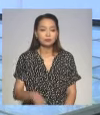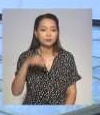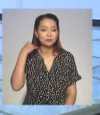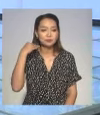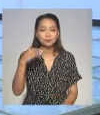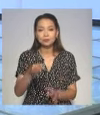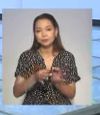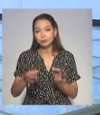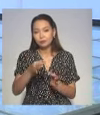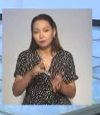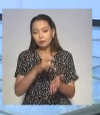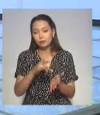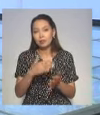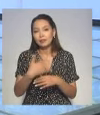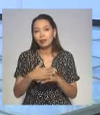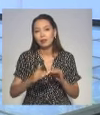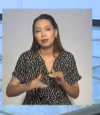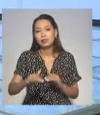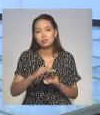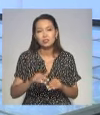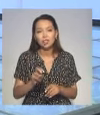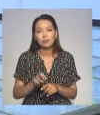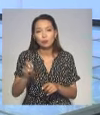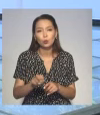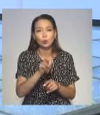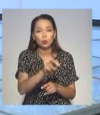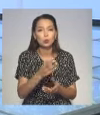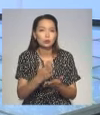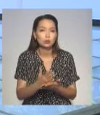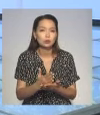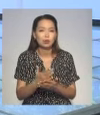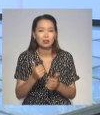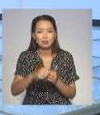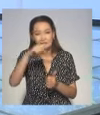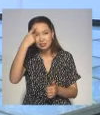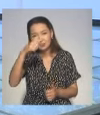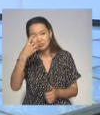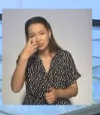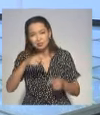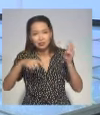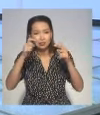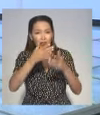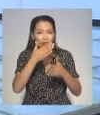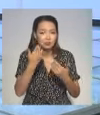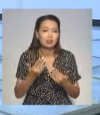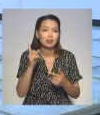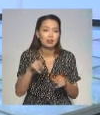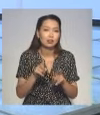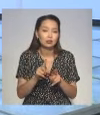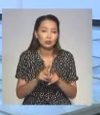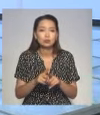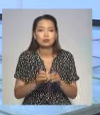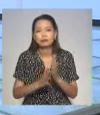Ақтөбе облысында далалық жерді шегіртке отап барат. Оның үстіне күн аптап ыстық, жауын шашын жоқ. Шаруалар жем шөп, егінге қажетті